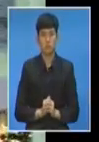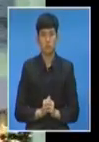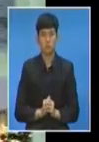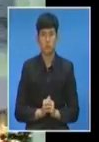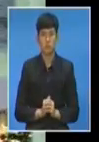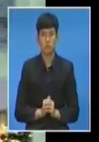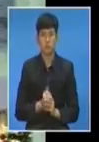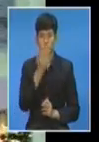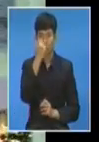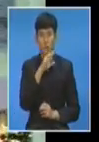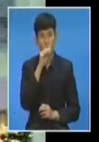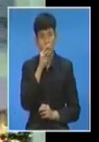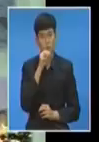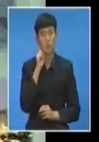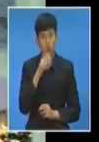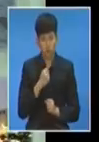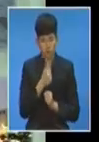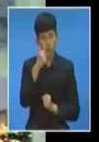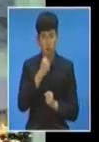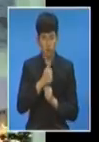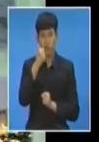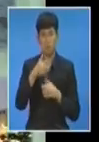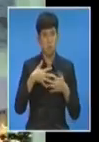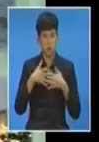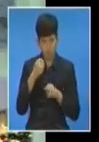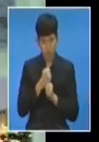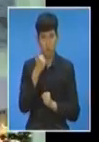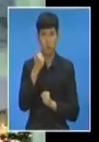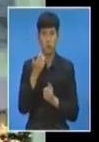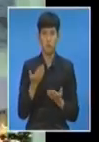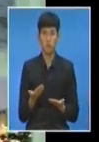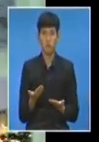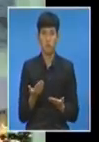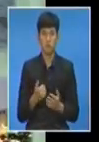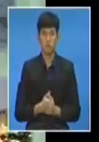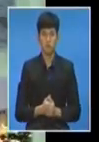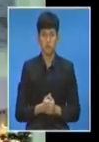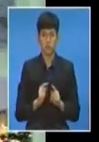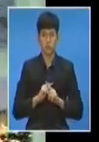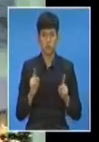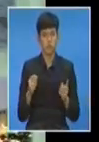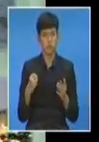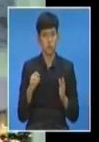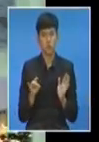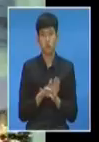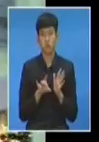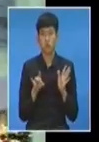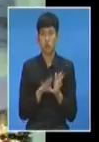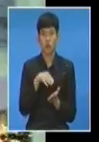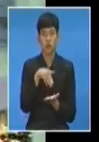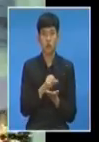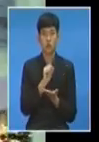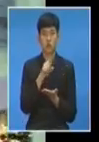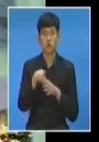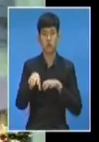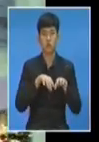มีแต่มาพูดว่าเอาอยู่เอาอยู่จนกระทั่งศูนย์บ